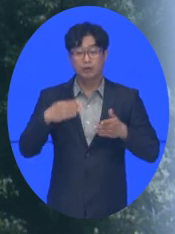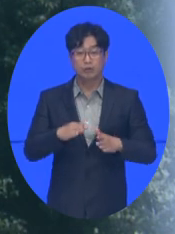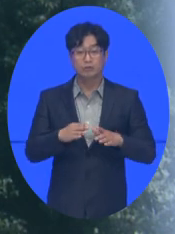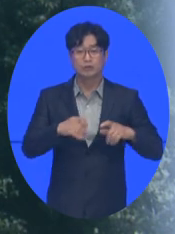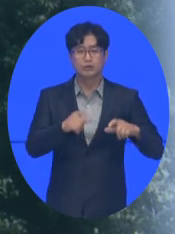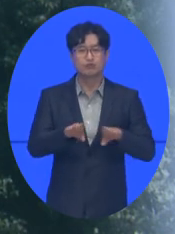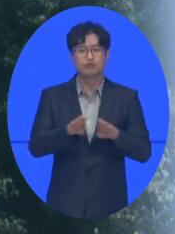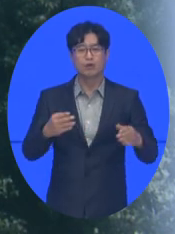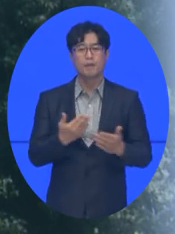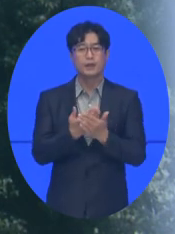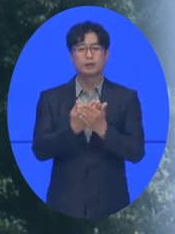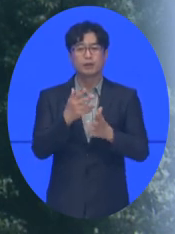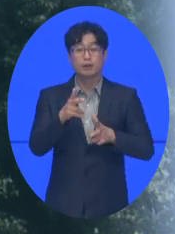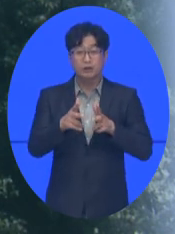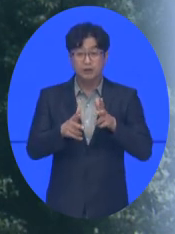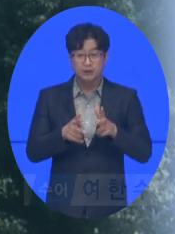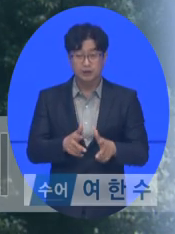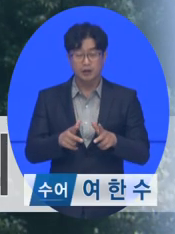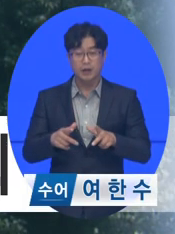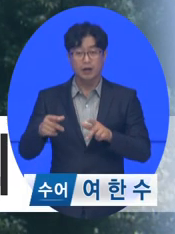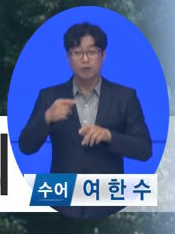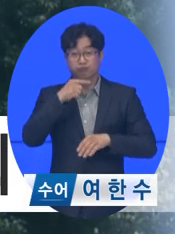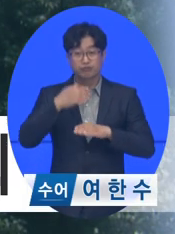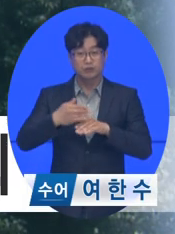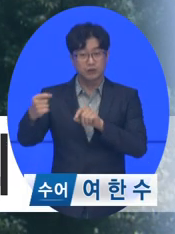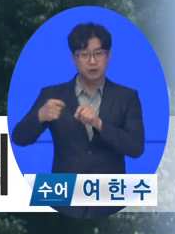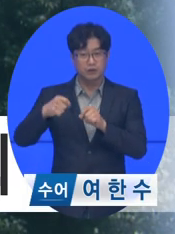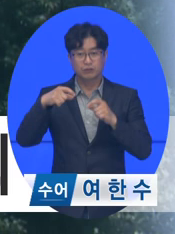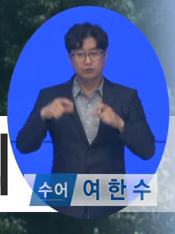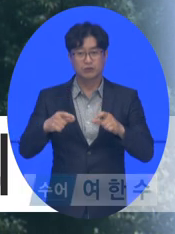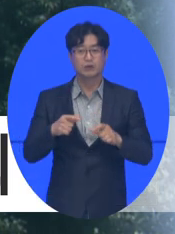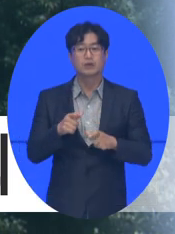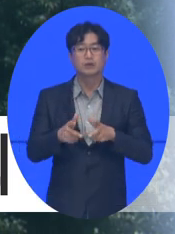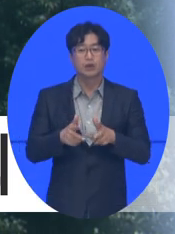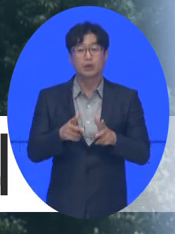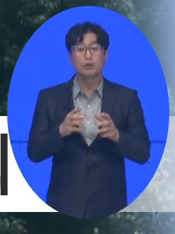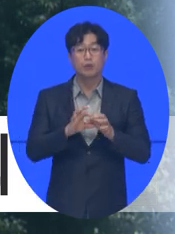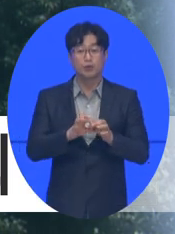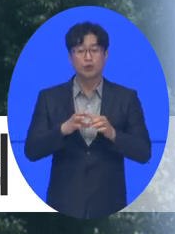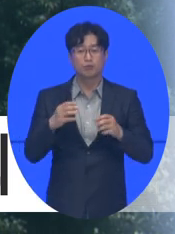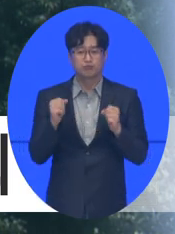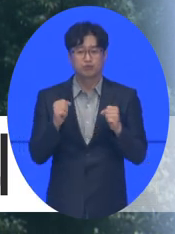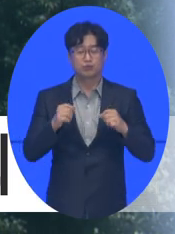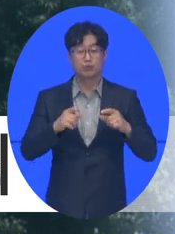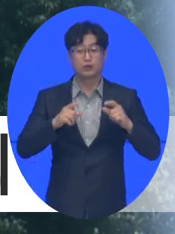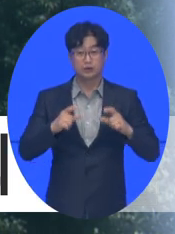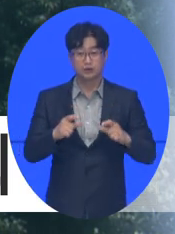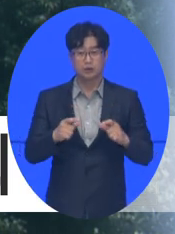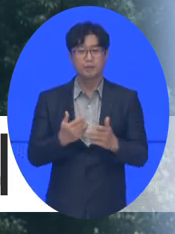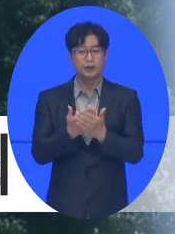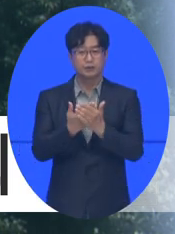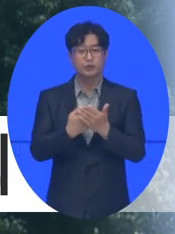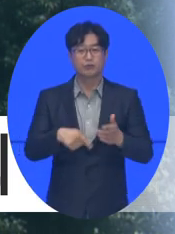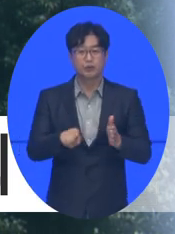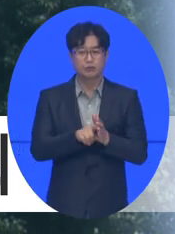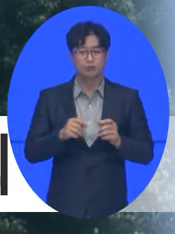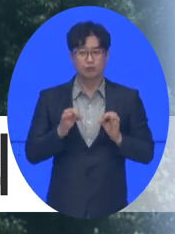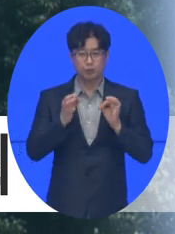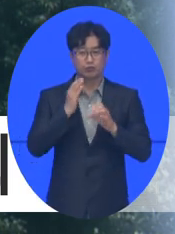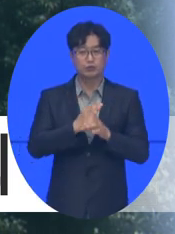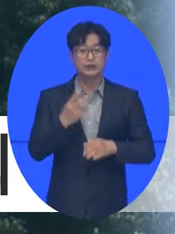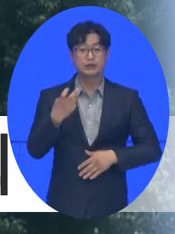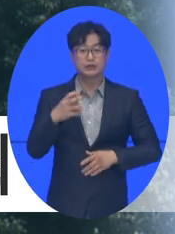경기도는 지역 균형 발전 사업과 접경 지역 발전 지원 사업을 통해 경기 북부 관광 활성화를 위해 애쓰고 있는데요.